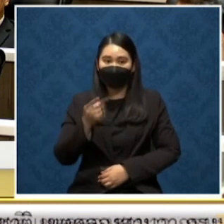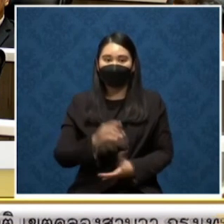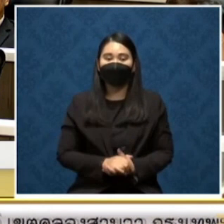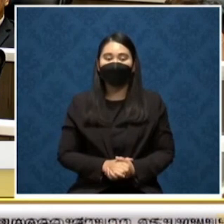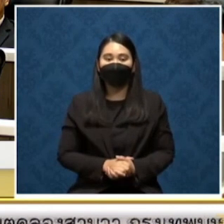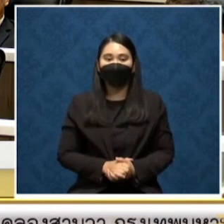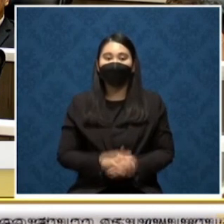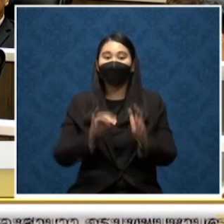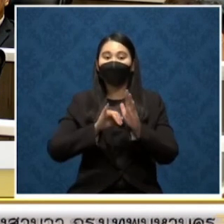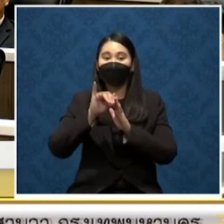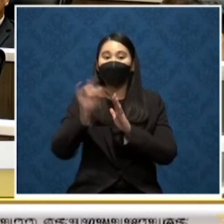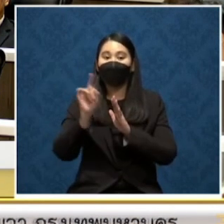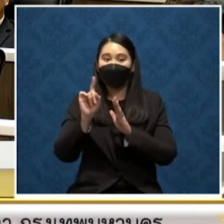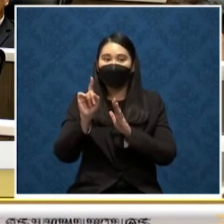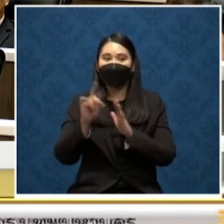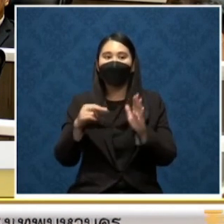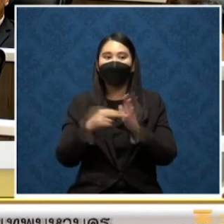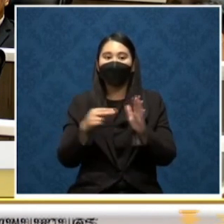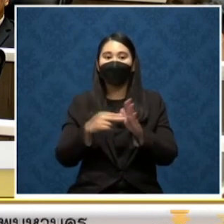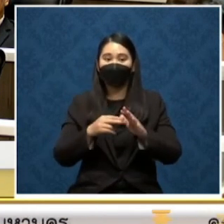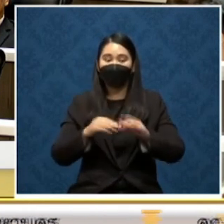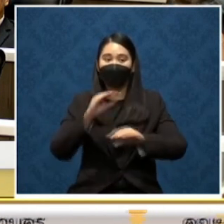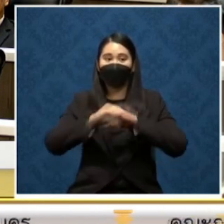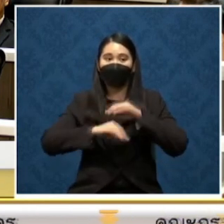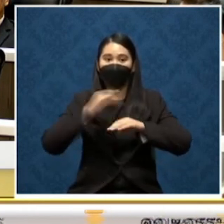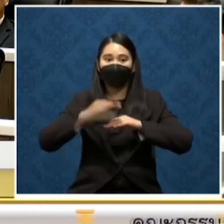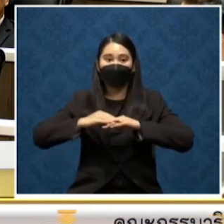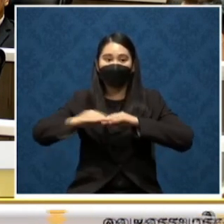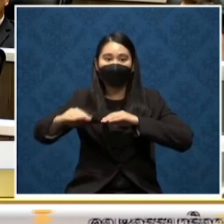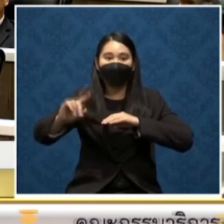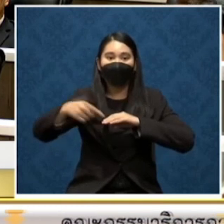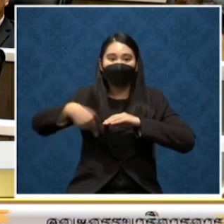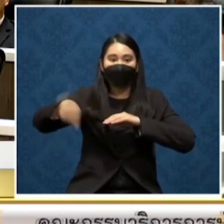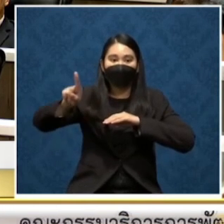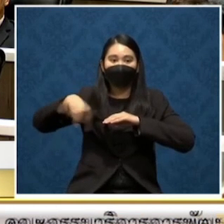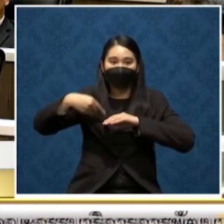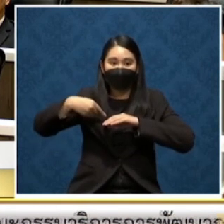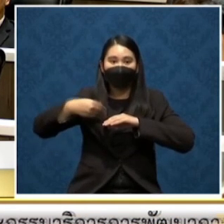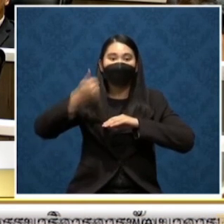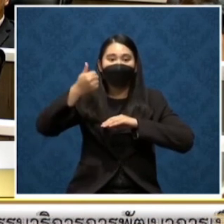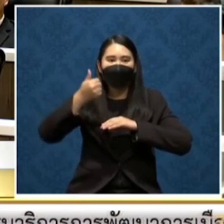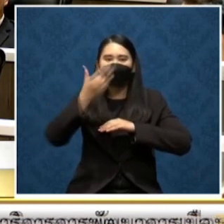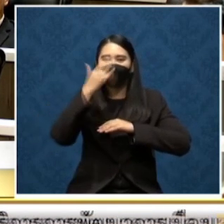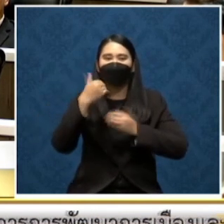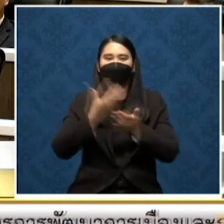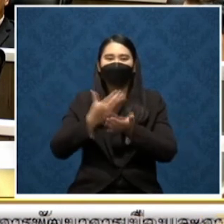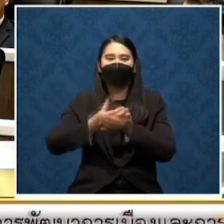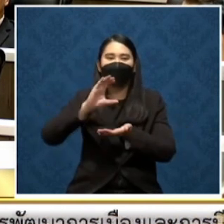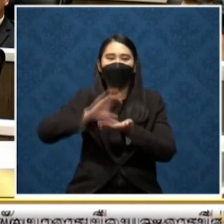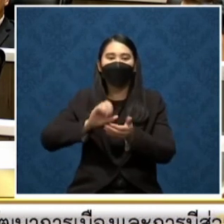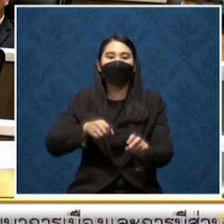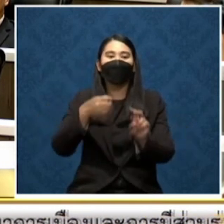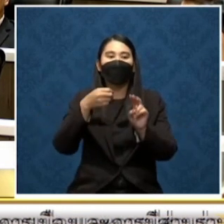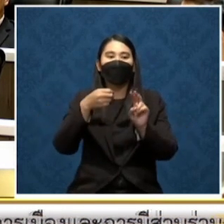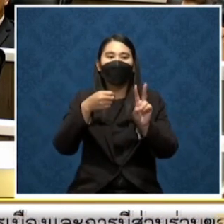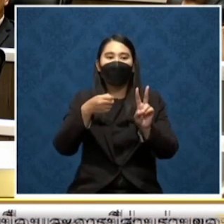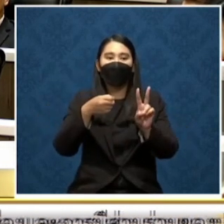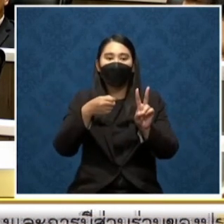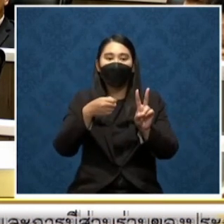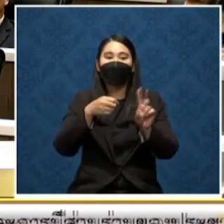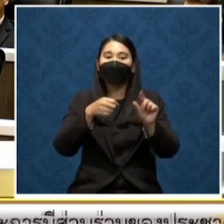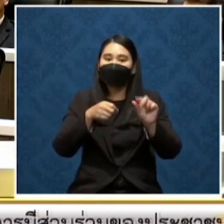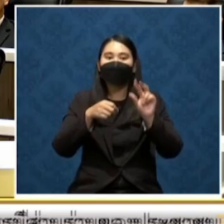แฟที่ผมกินมาทั้งชีวิตผมอยากกินกาแฟที่ดูแลสุขภาพมีทั้งวิตามินแล้วก็มีเห็ดสมุนไพรนะครับที่